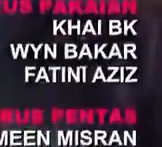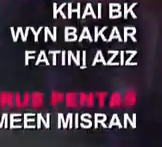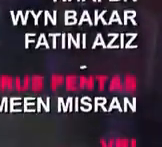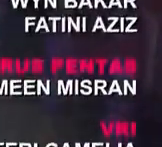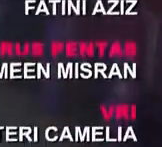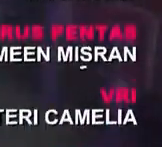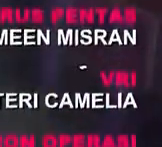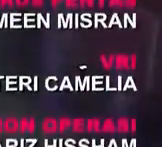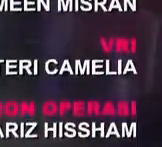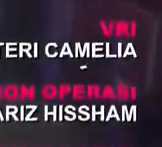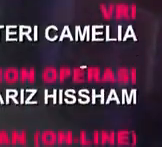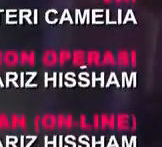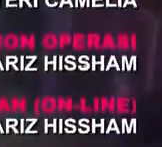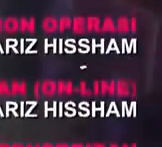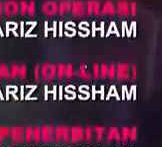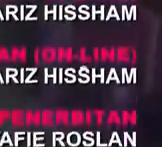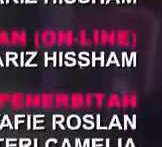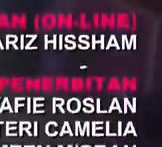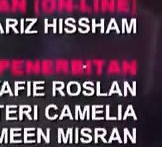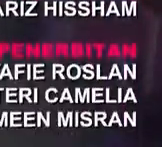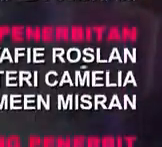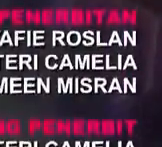Hai tidur saat S